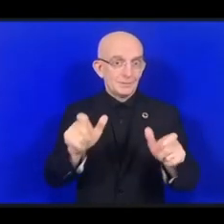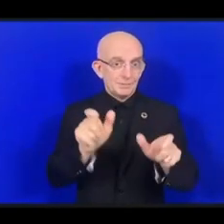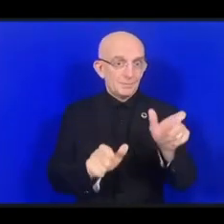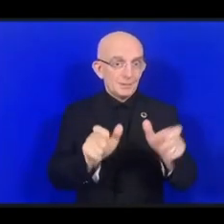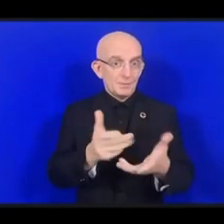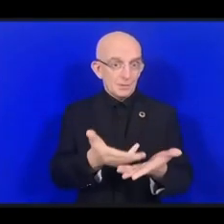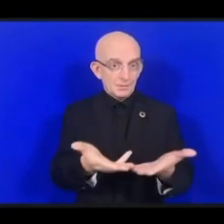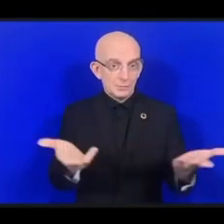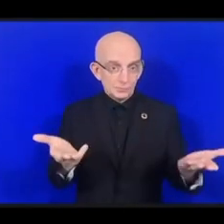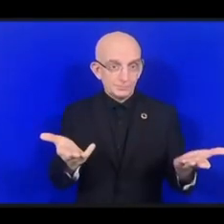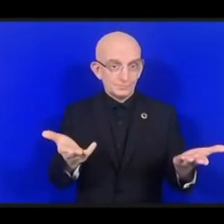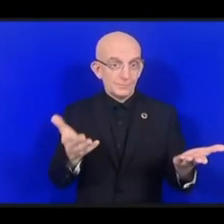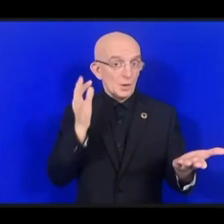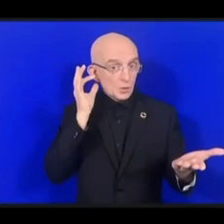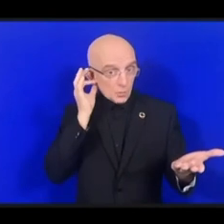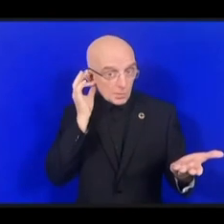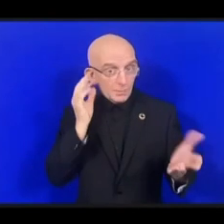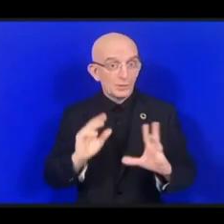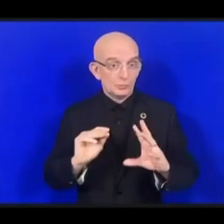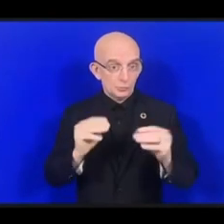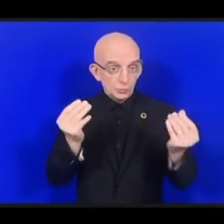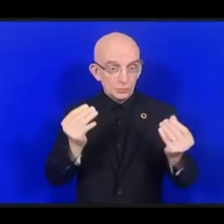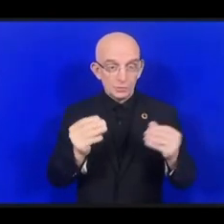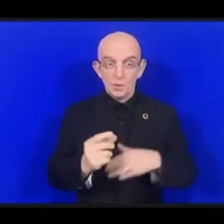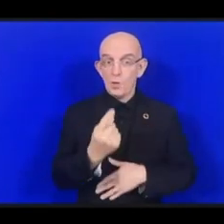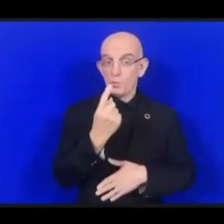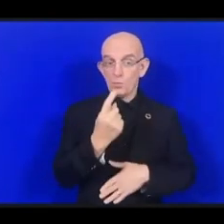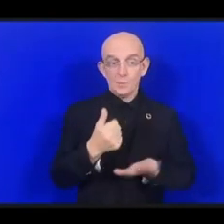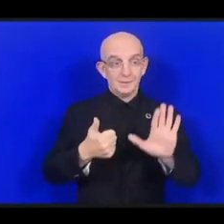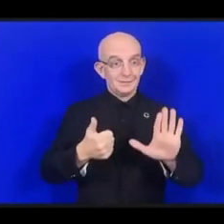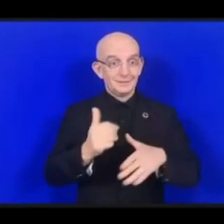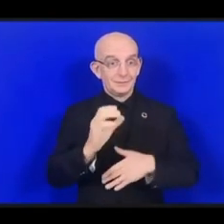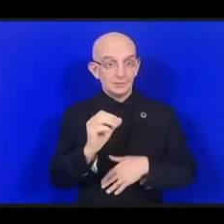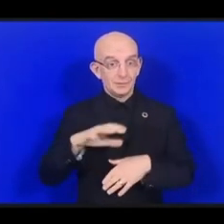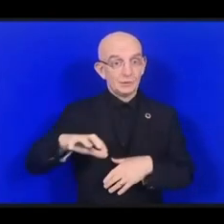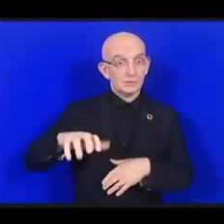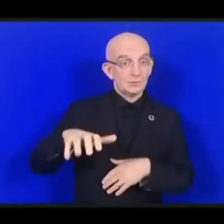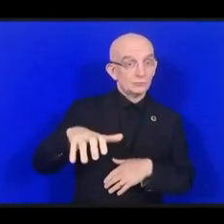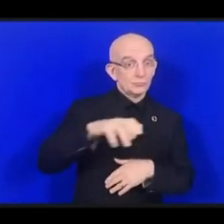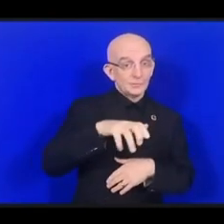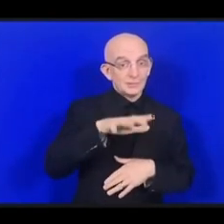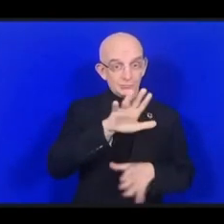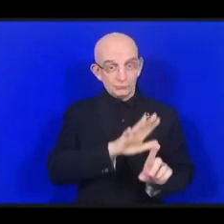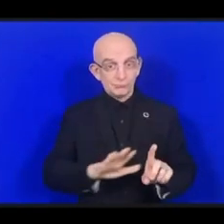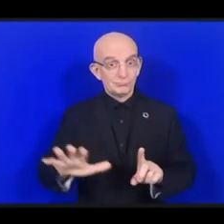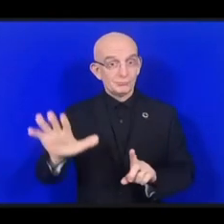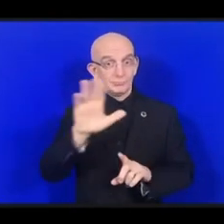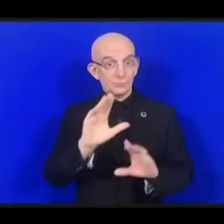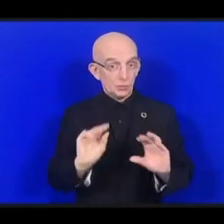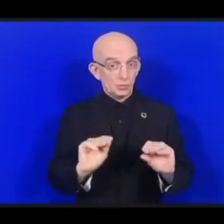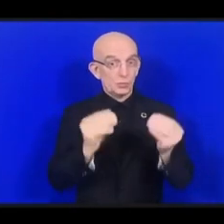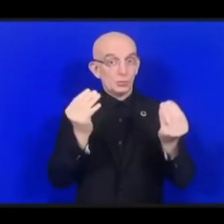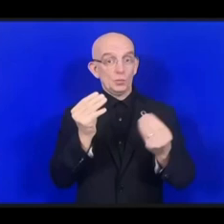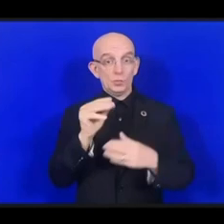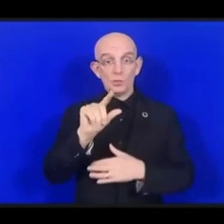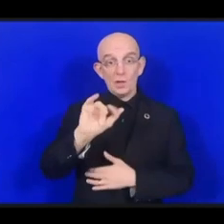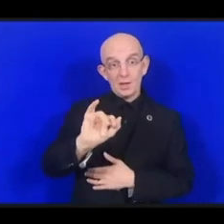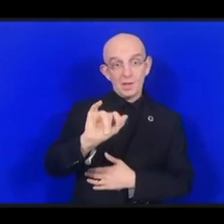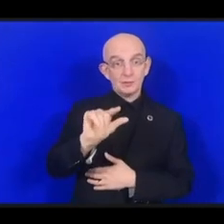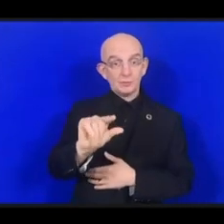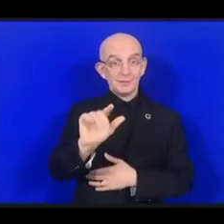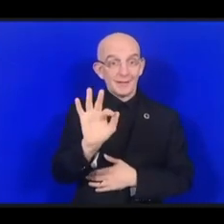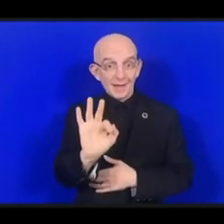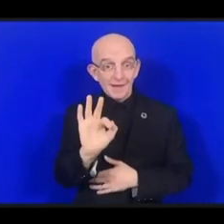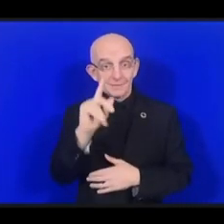والشباب هناك اكثر من 160 مبادره وطنيه واقليميه وشبابيه لمنتدى حوكمه الانترنت